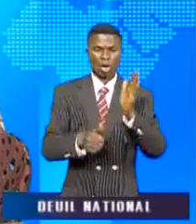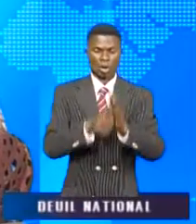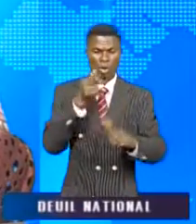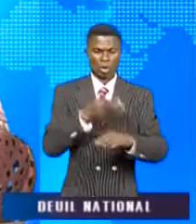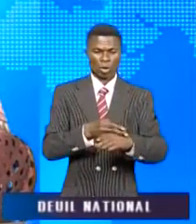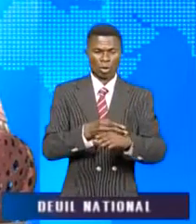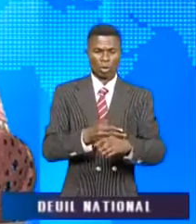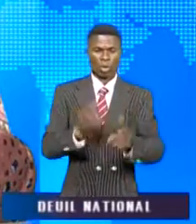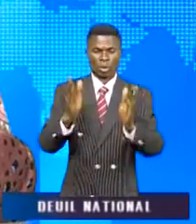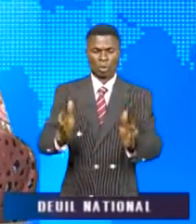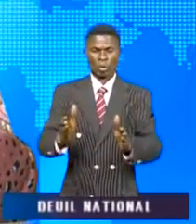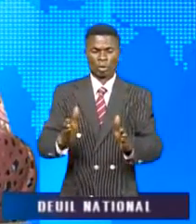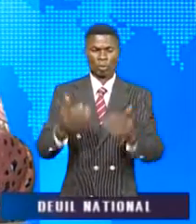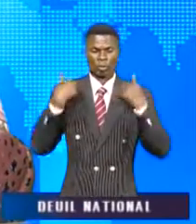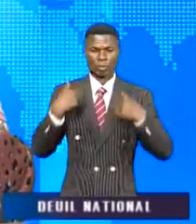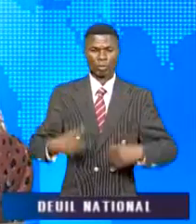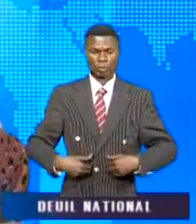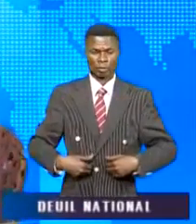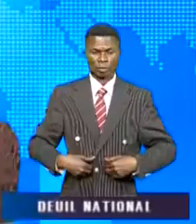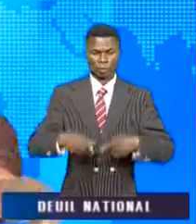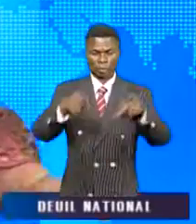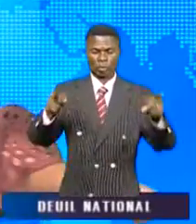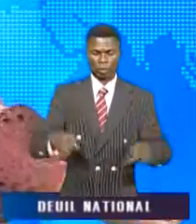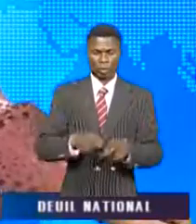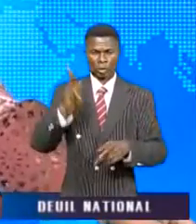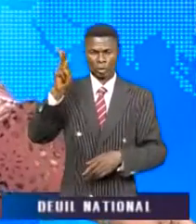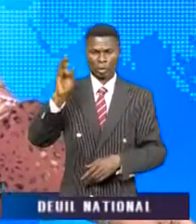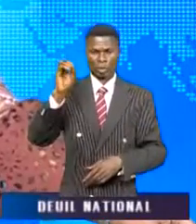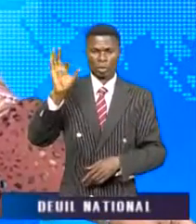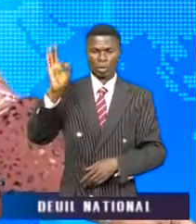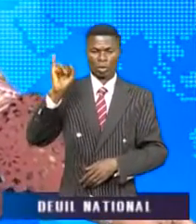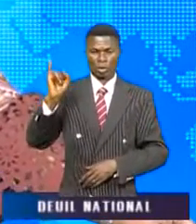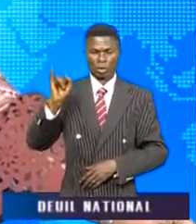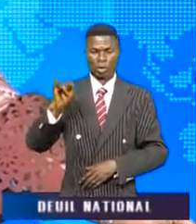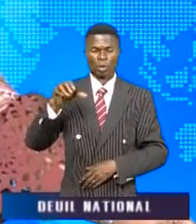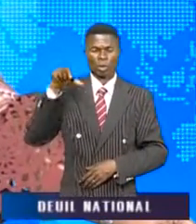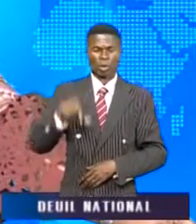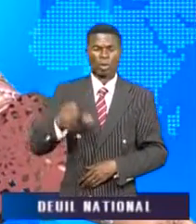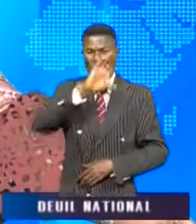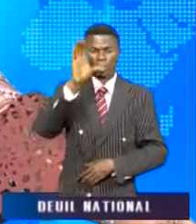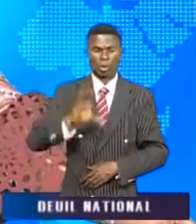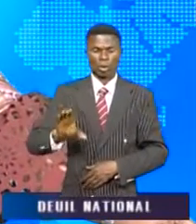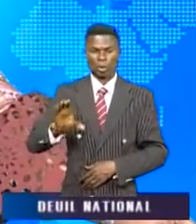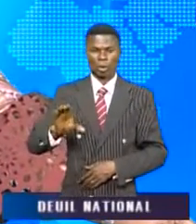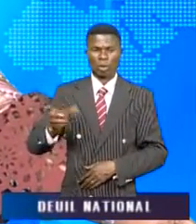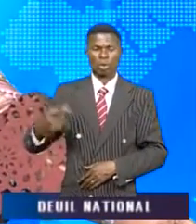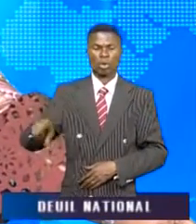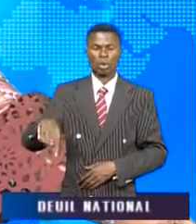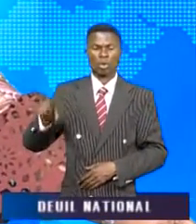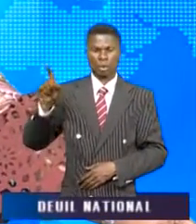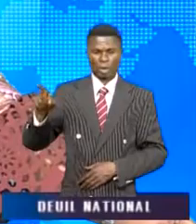brève exposition du corps à la salle Kofi située au quartier Sosimat dans la commune de la